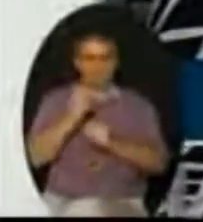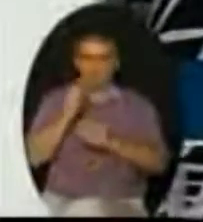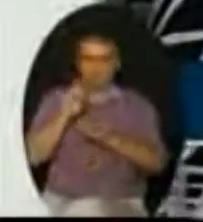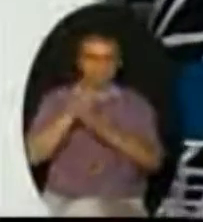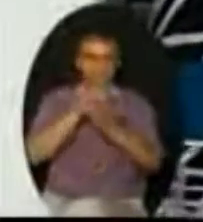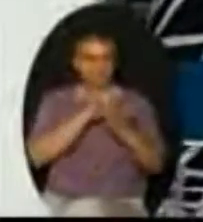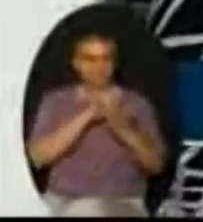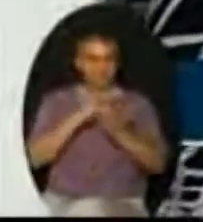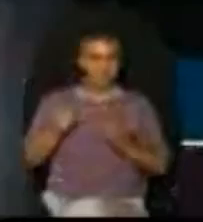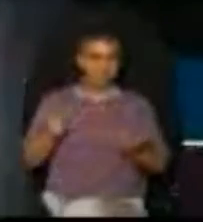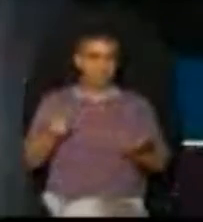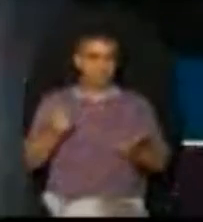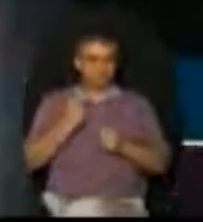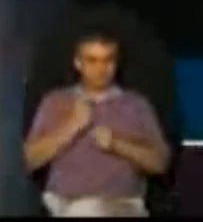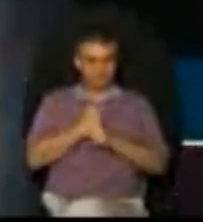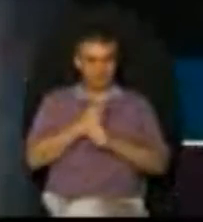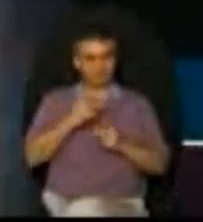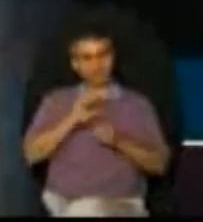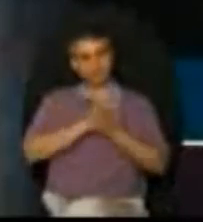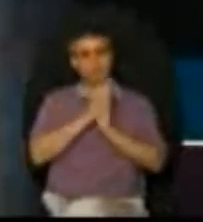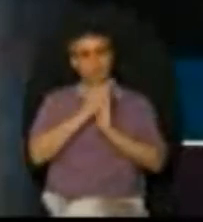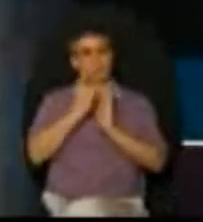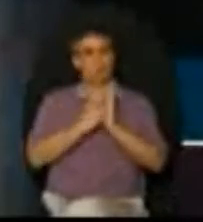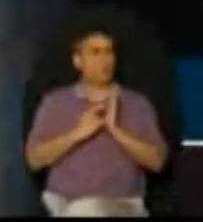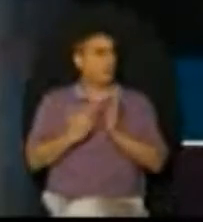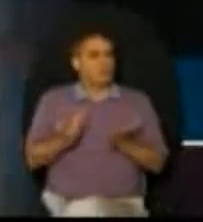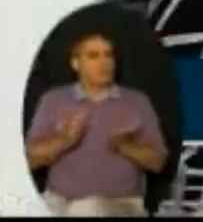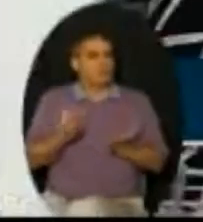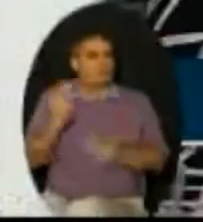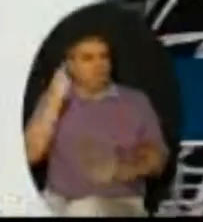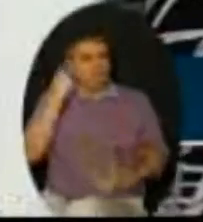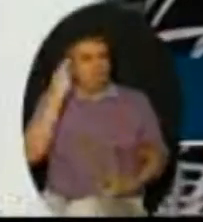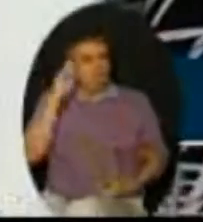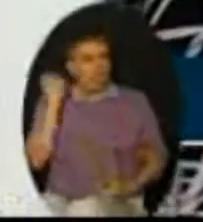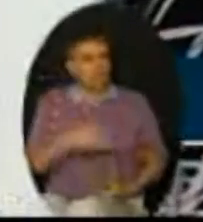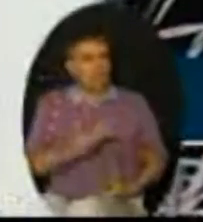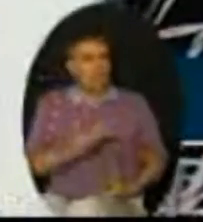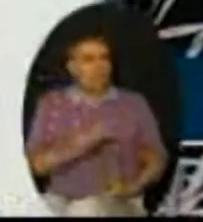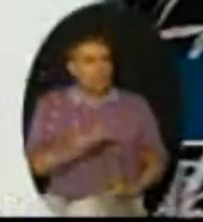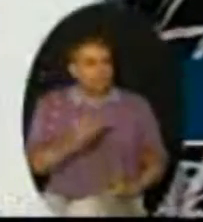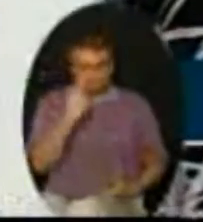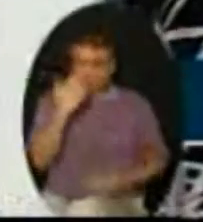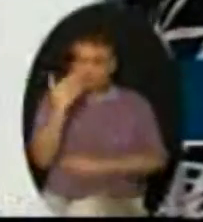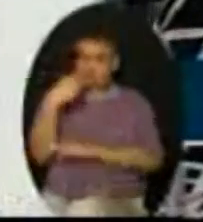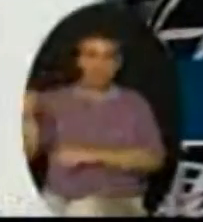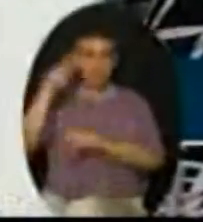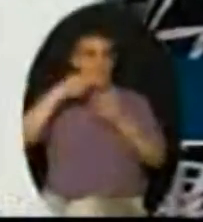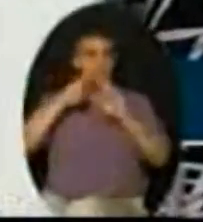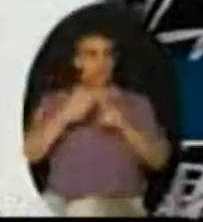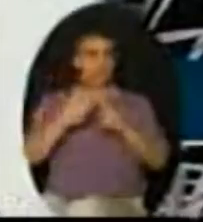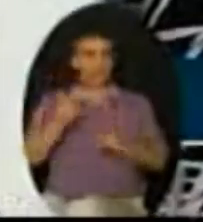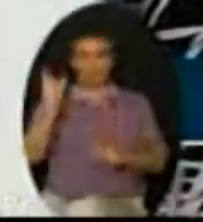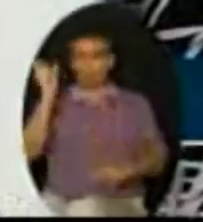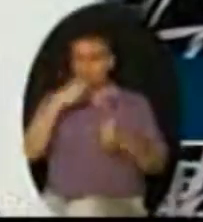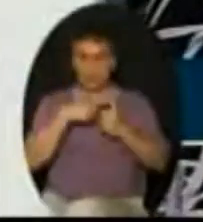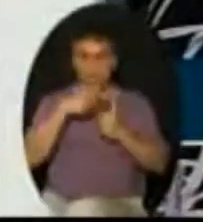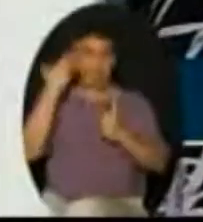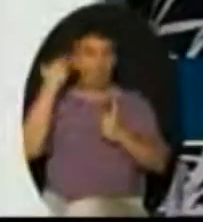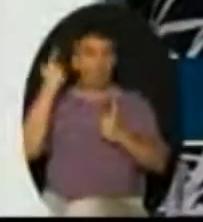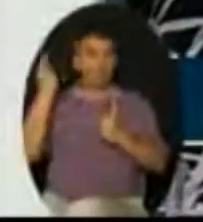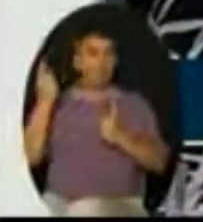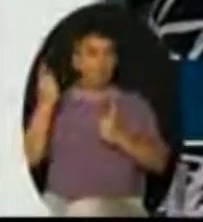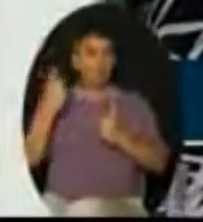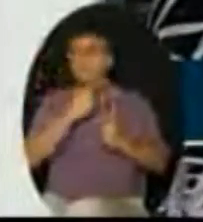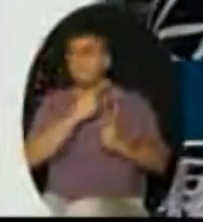פינה ובכל מקום ולעשות לגליזציה של הימורים. מאיפה באה המגמה הזאת? תסתכלי על מדינות אחרות בעולם, טורקיה, היו